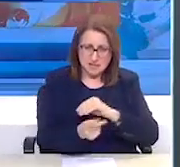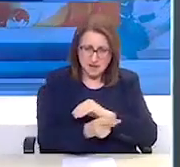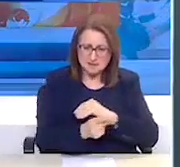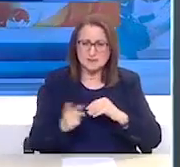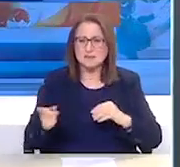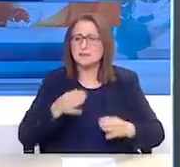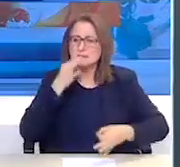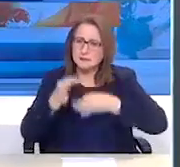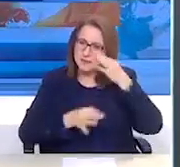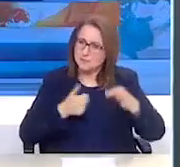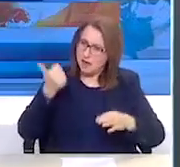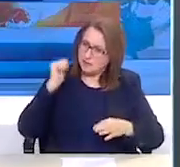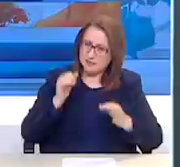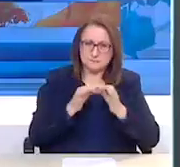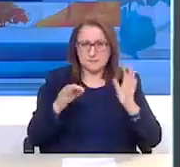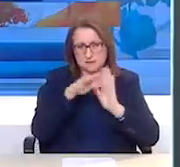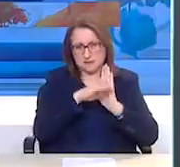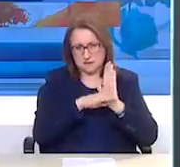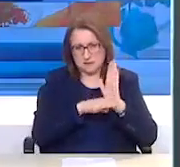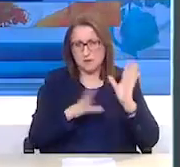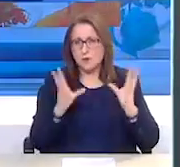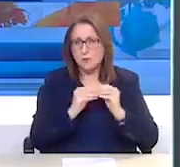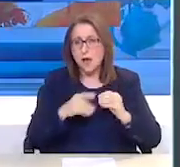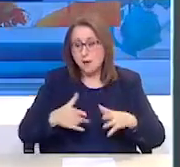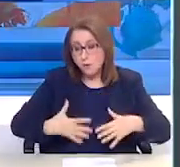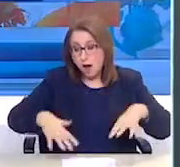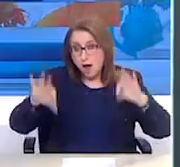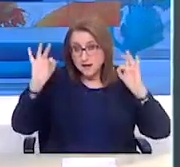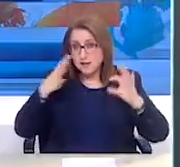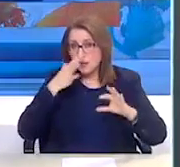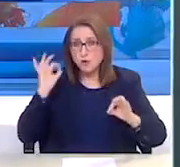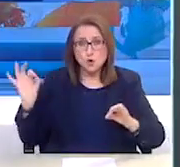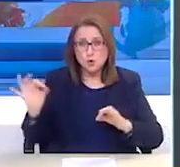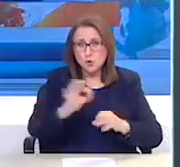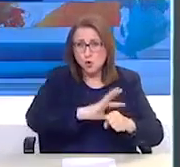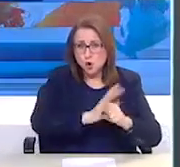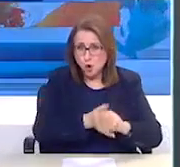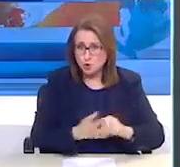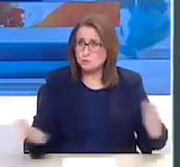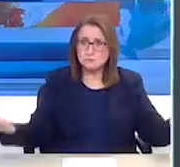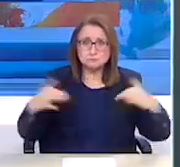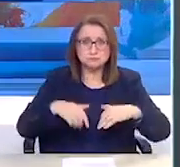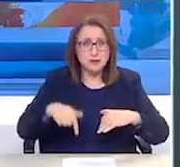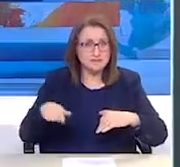για τους πρόσφυγες και μετανάστες που εισήλθαν στη χώρα μας από την έναρξη επιδημίας και μετά.